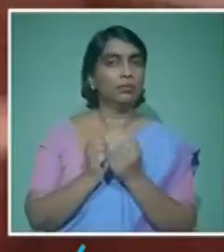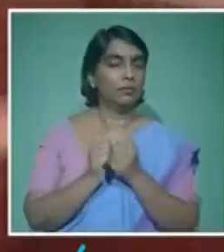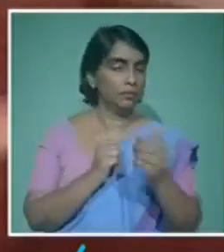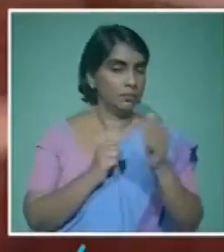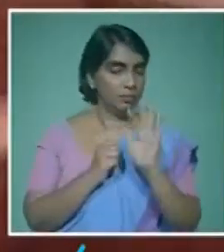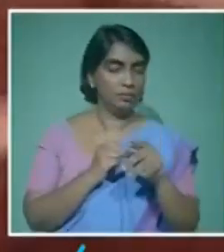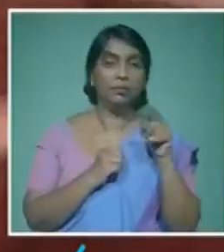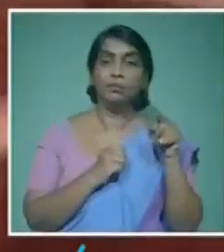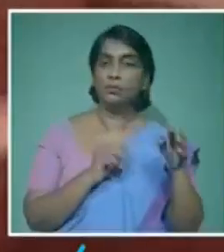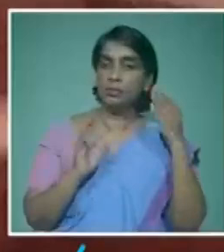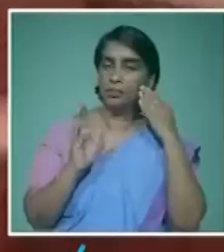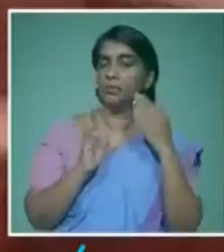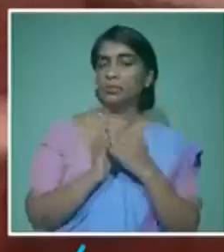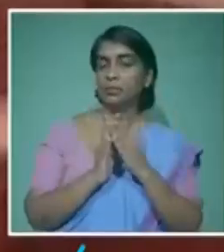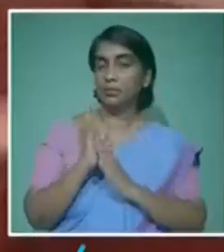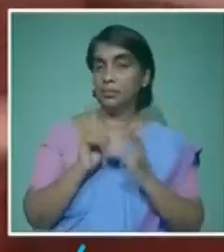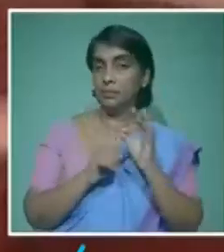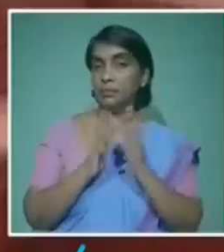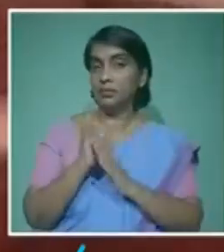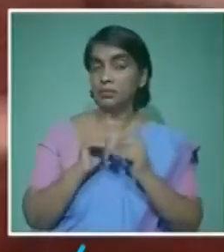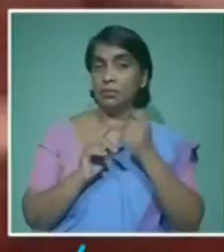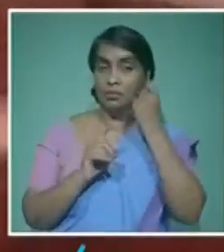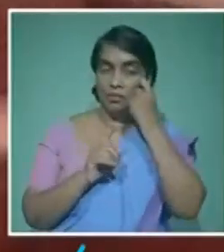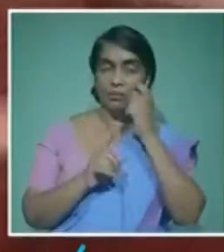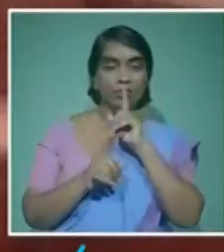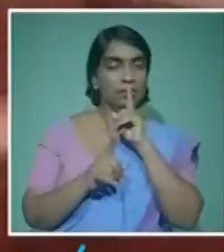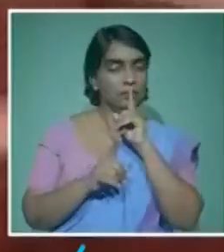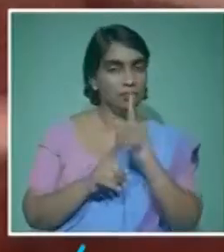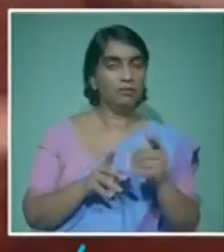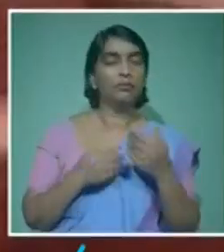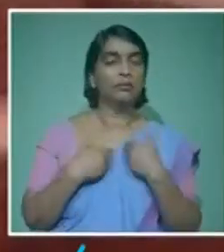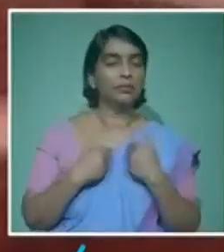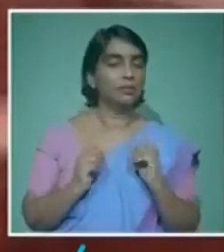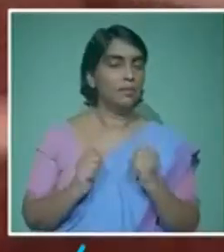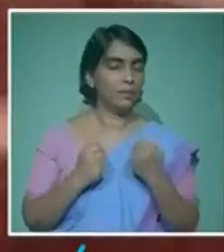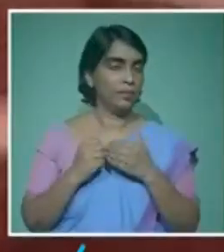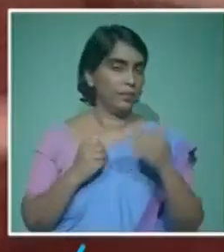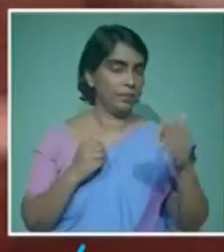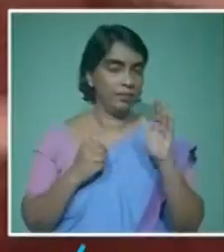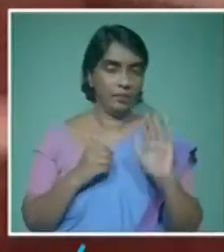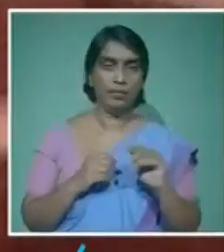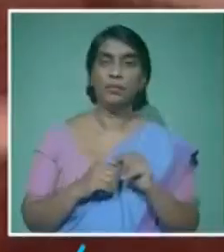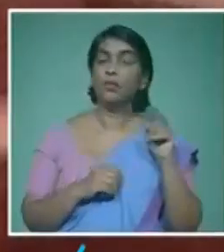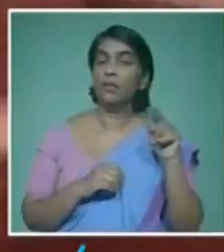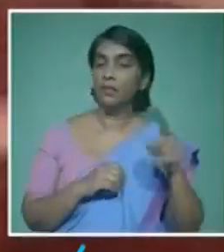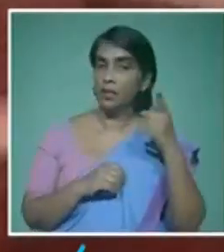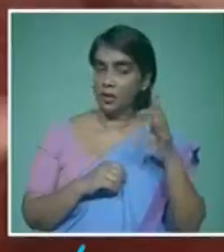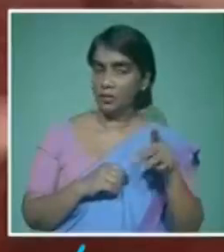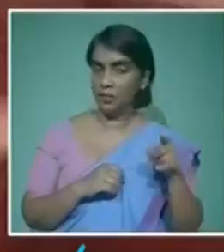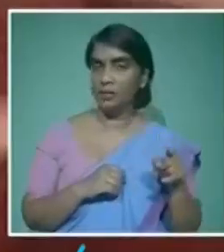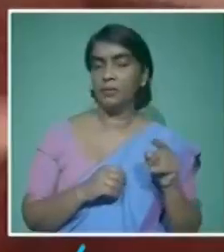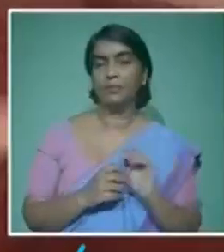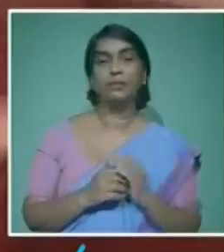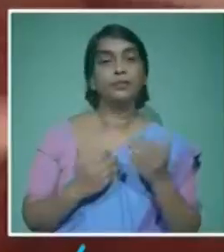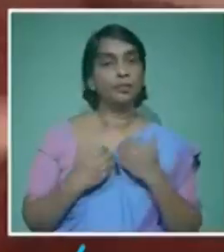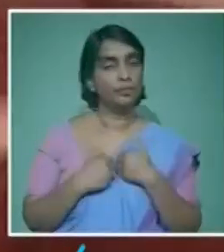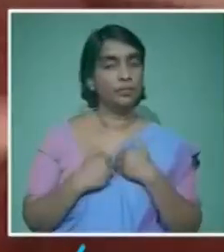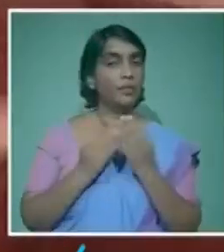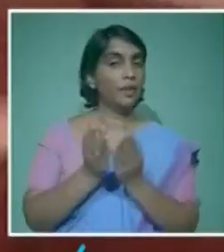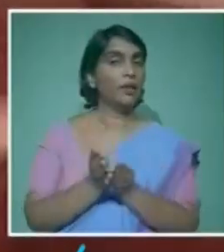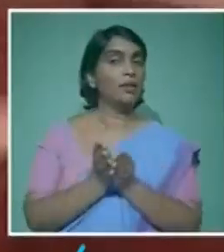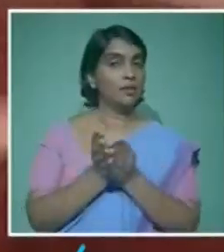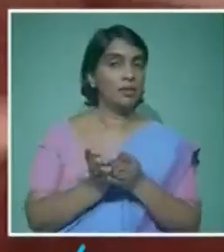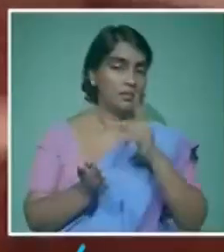இதுதொடர்பில் கோரியுள்ளோம். பழையன கழிதலும் புதிதென புகுதலும் என்ற அடிப்படையில் நமது வளங்களை பாதுகாத்து, சூழலை